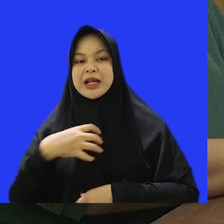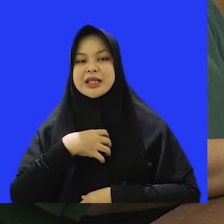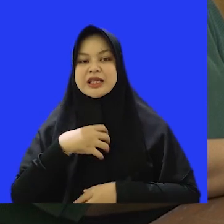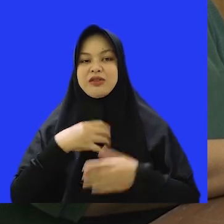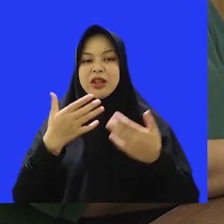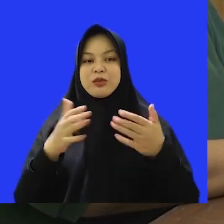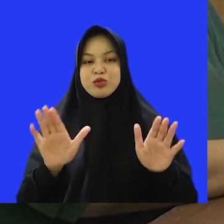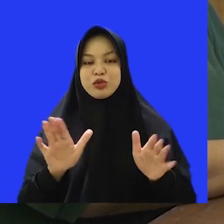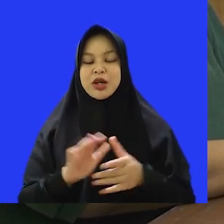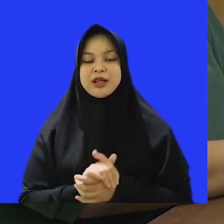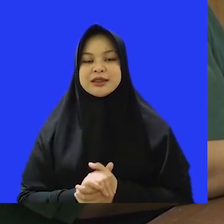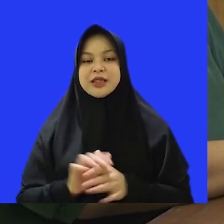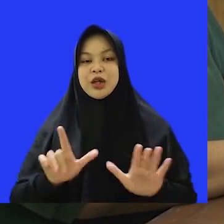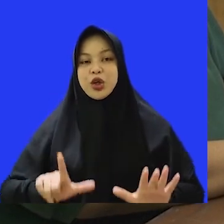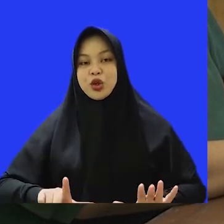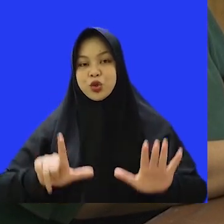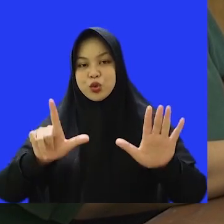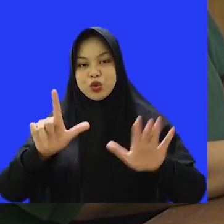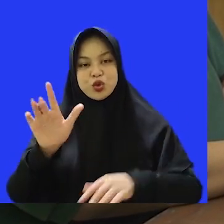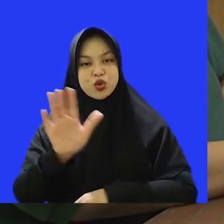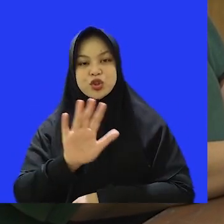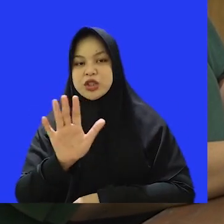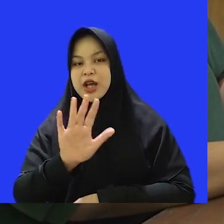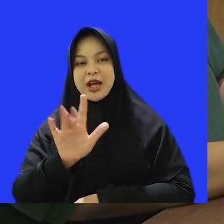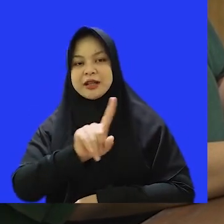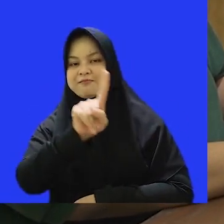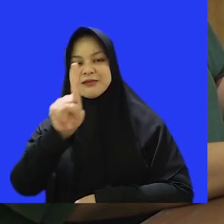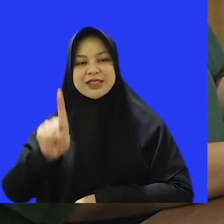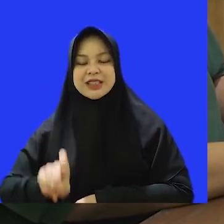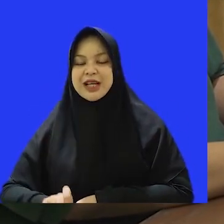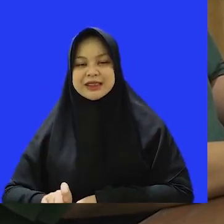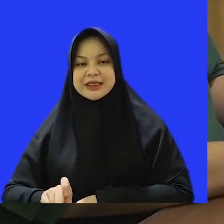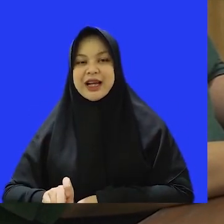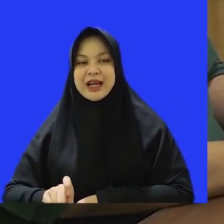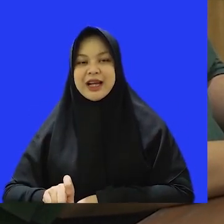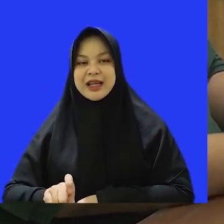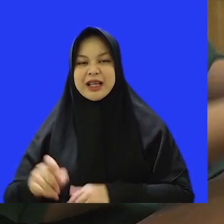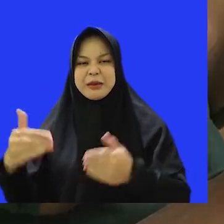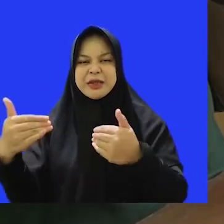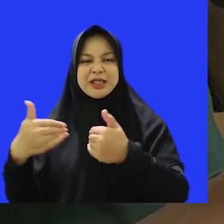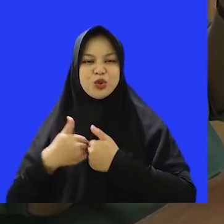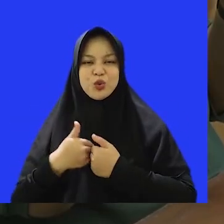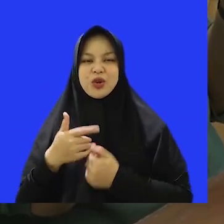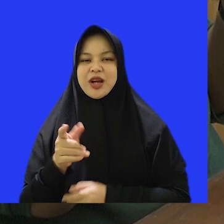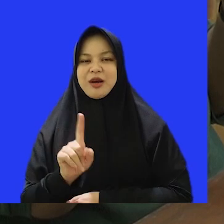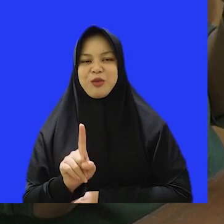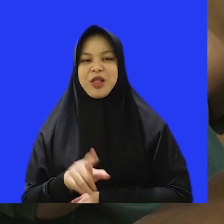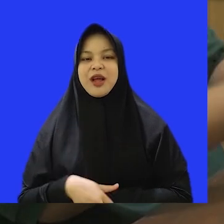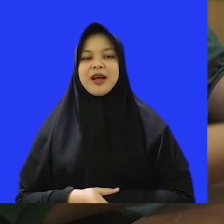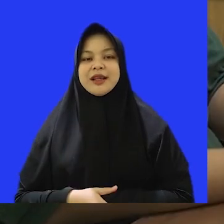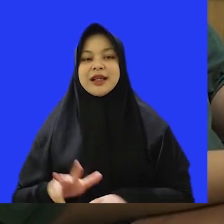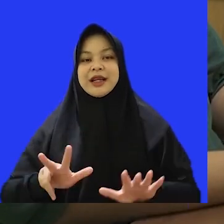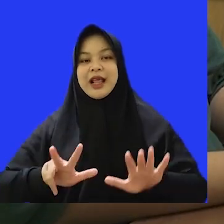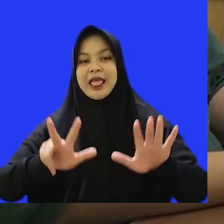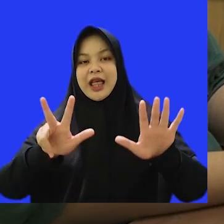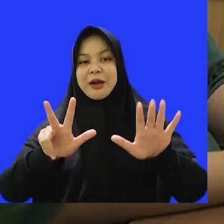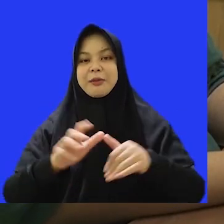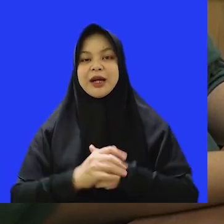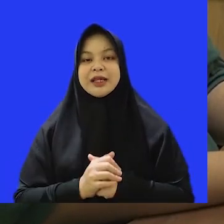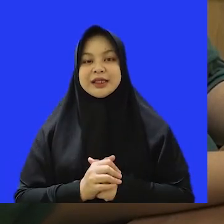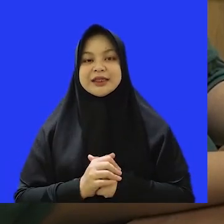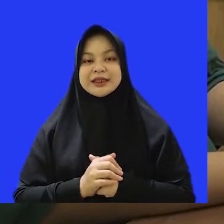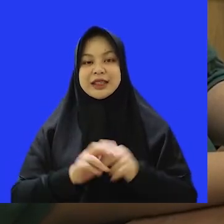yang bersifat terbuka. 7. Jangan mengajukan pertanyaan yang melukai perasaan.